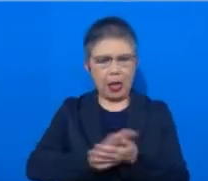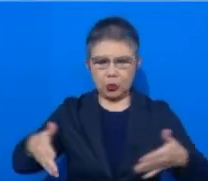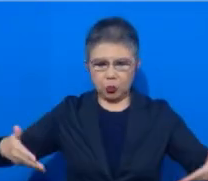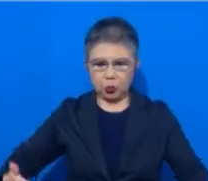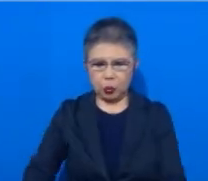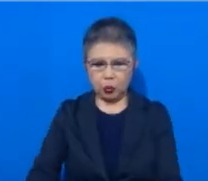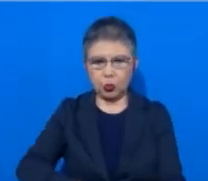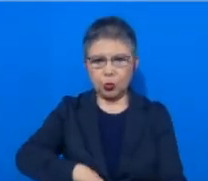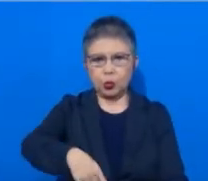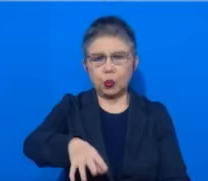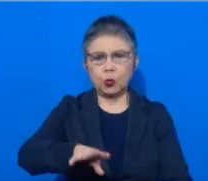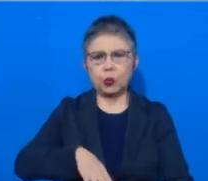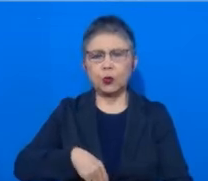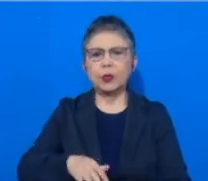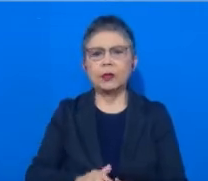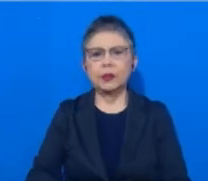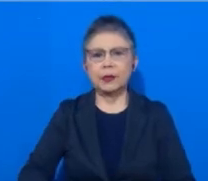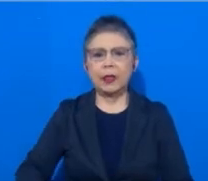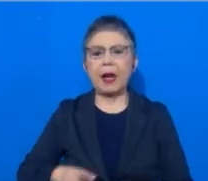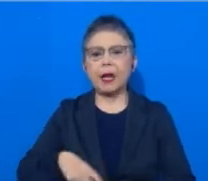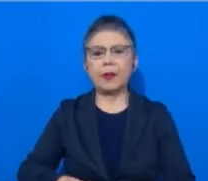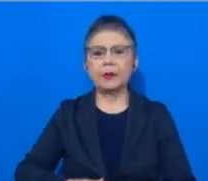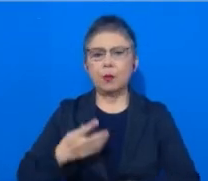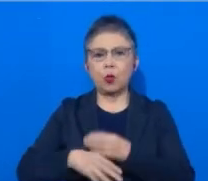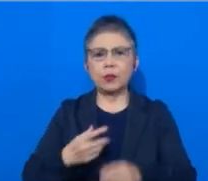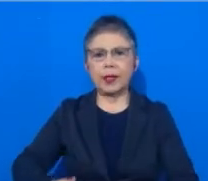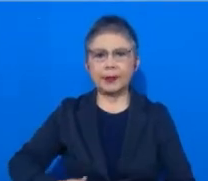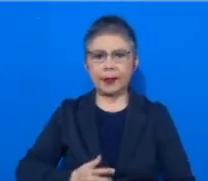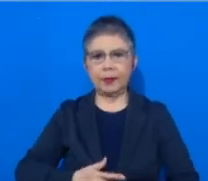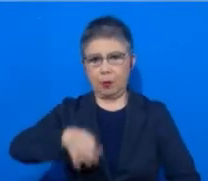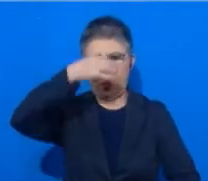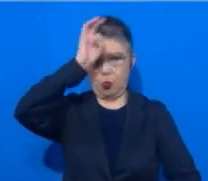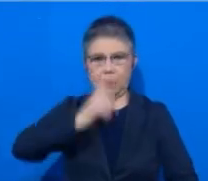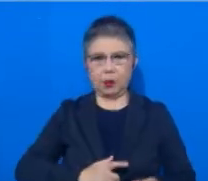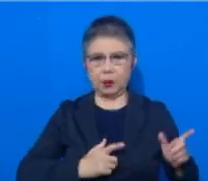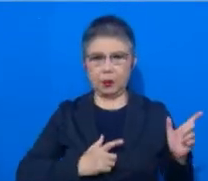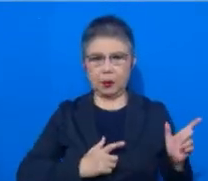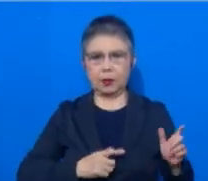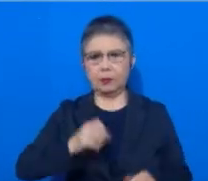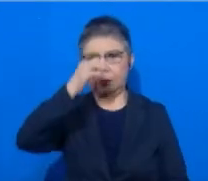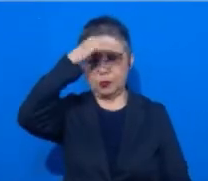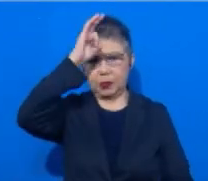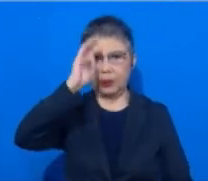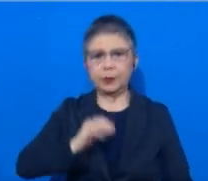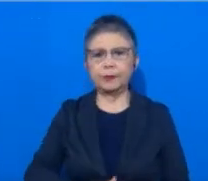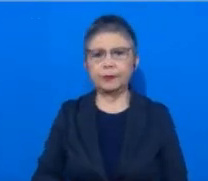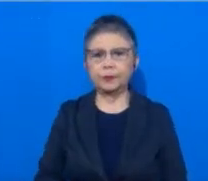tempat pemakaman umum di desa setempat untuk dimakamkan prosesi pemakaman dilakukan secara kedinasan institusi